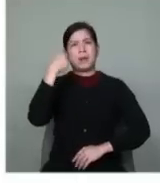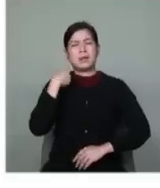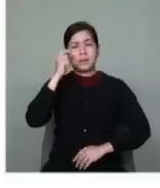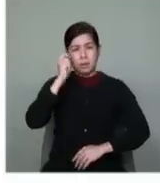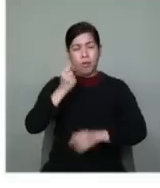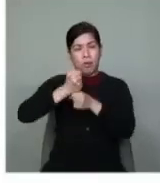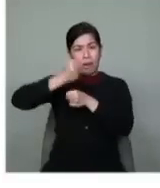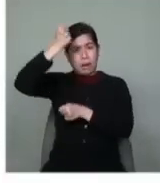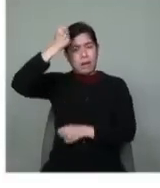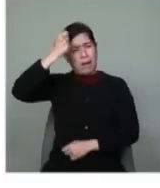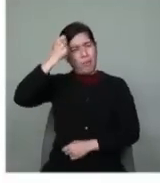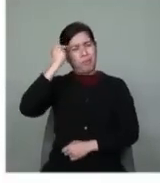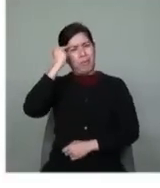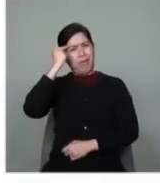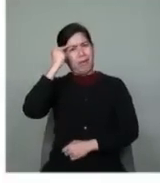ร่ ม